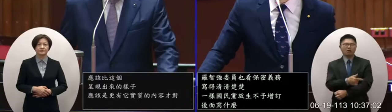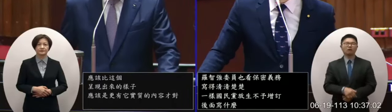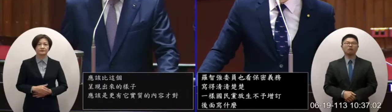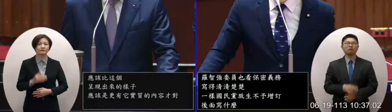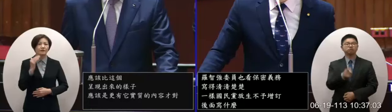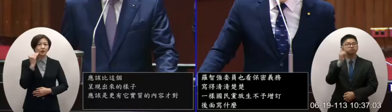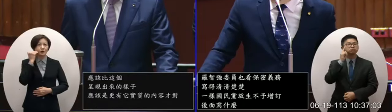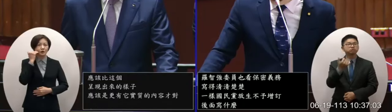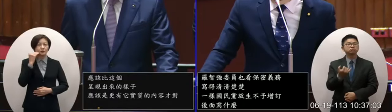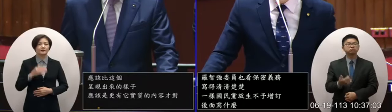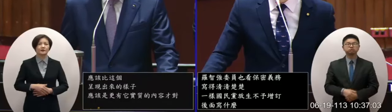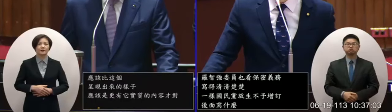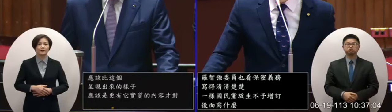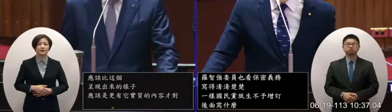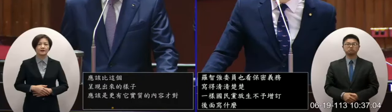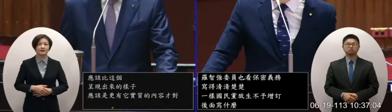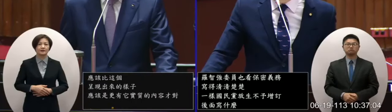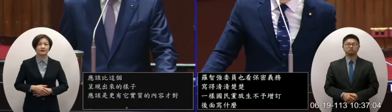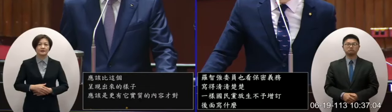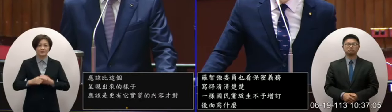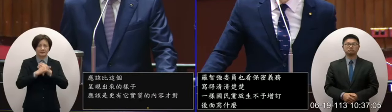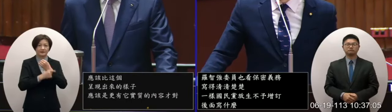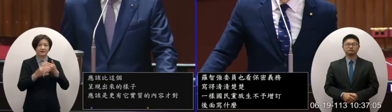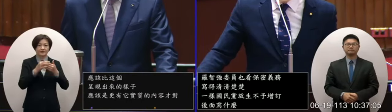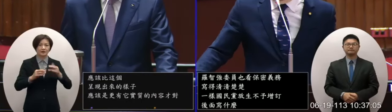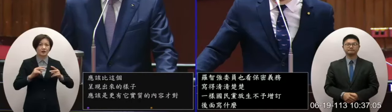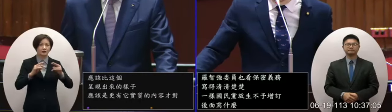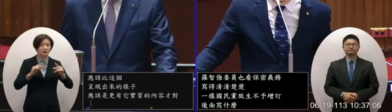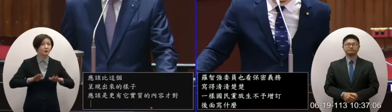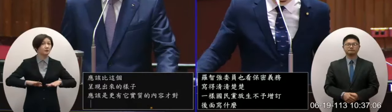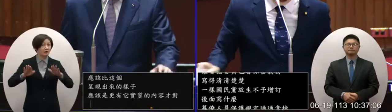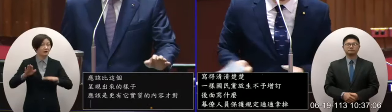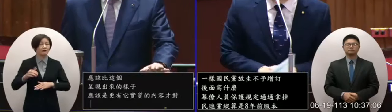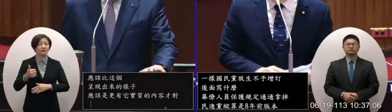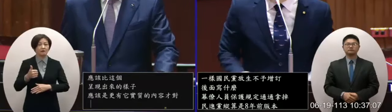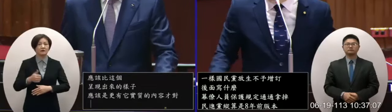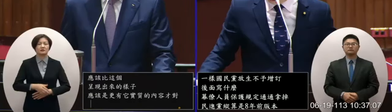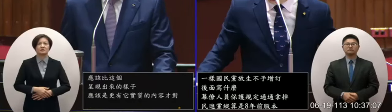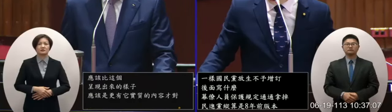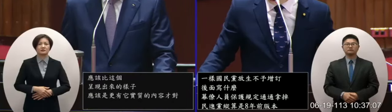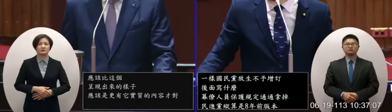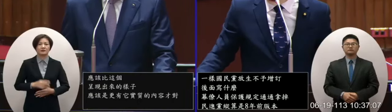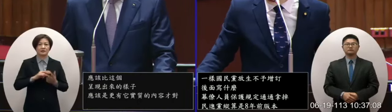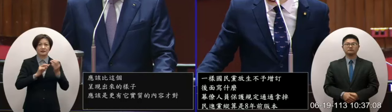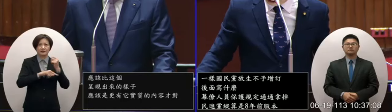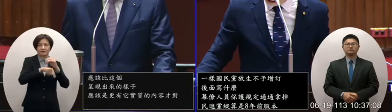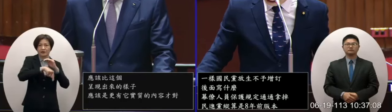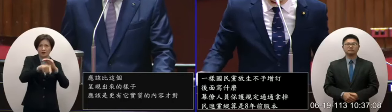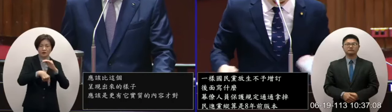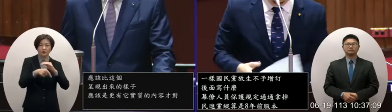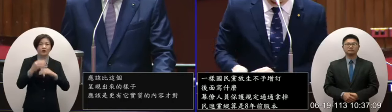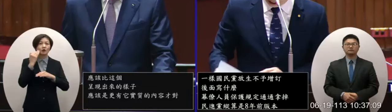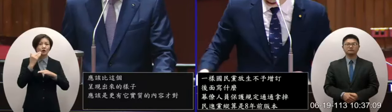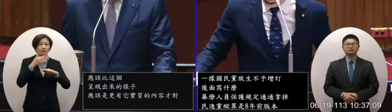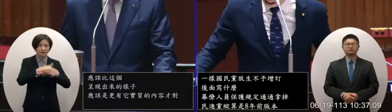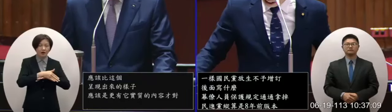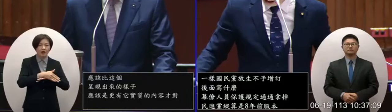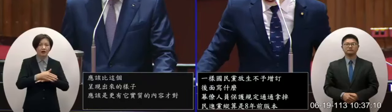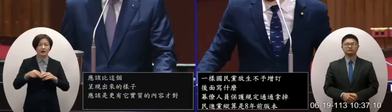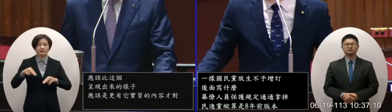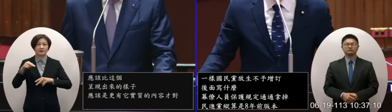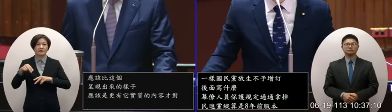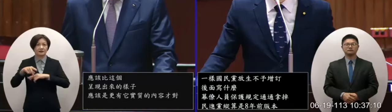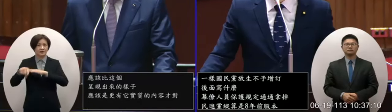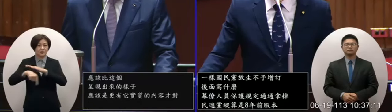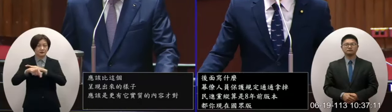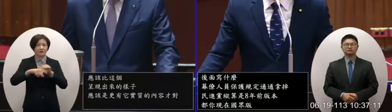如果能够一个更进步的修正案，我想不仅是立法院通过，行政院可以依法执行，国人